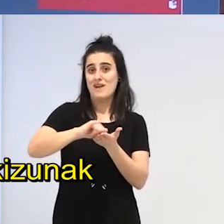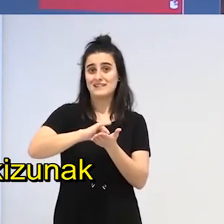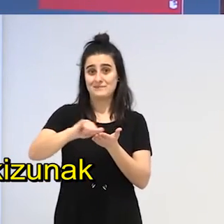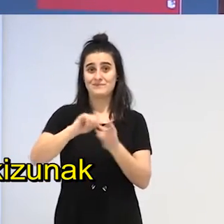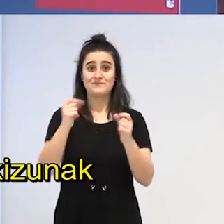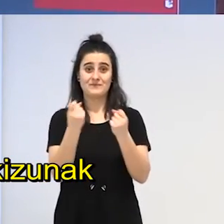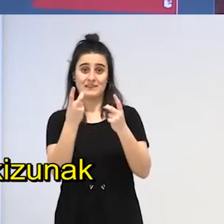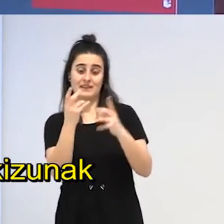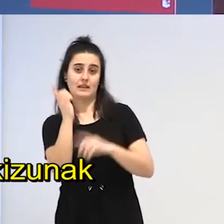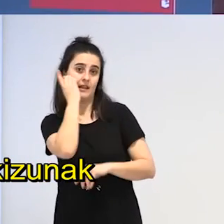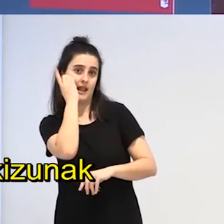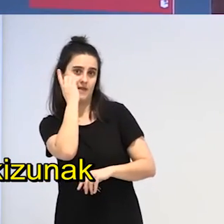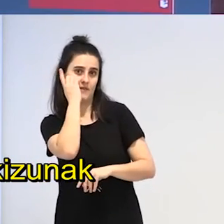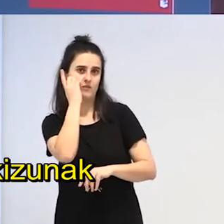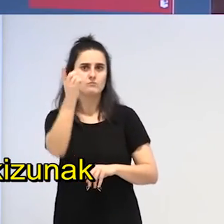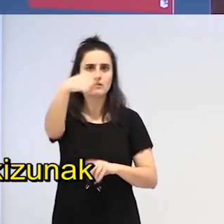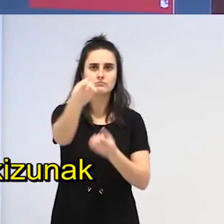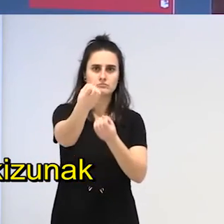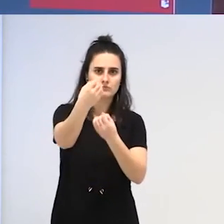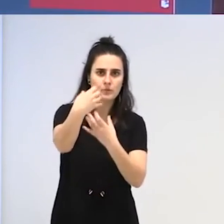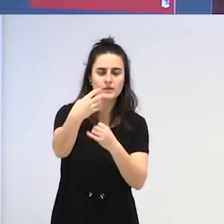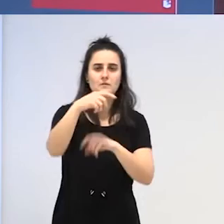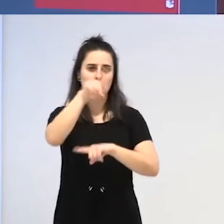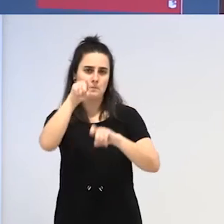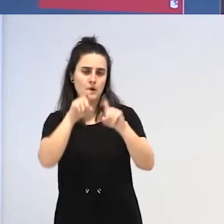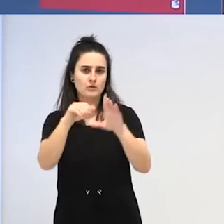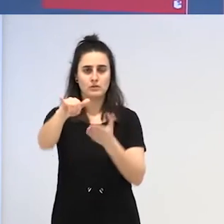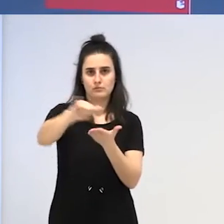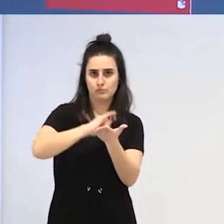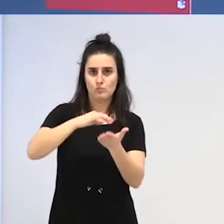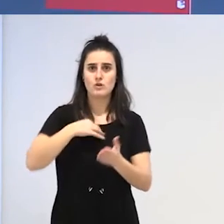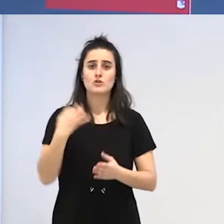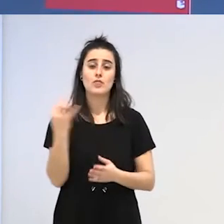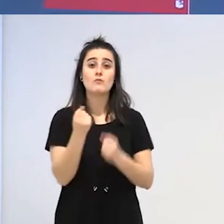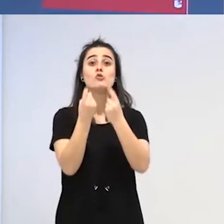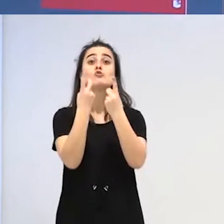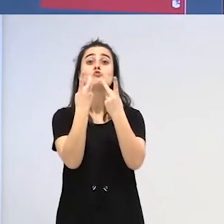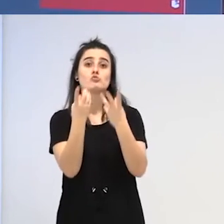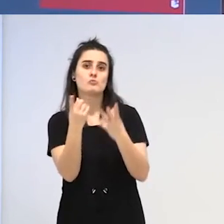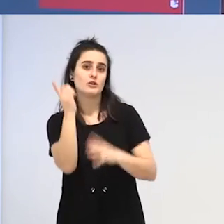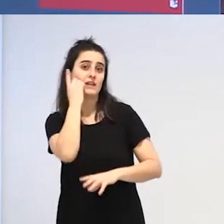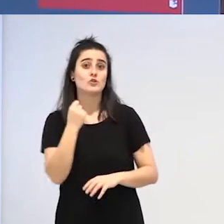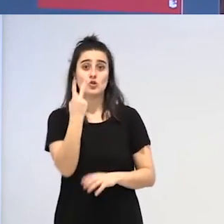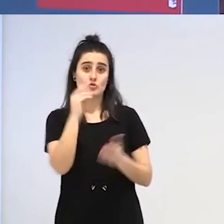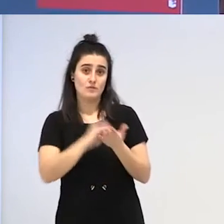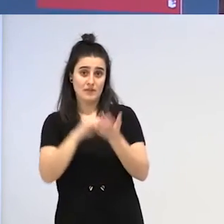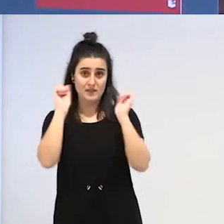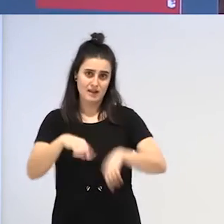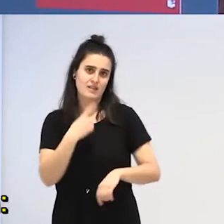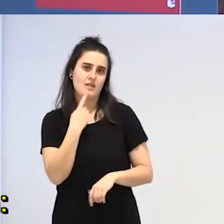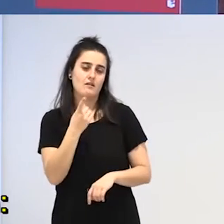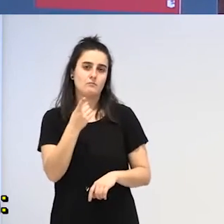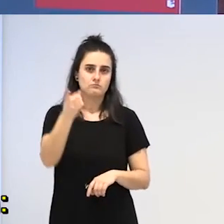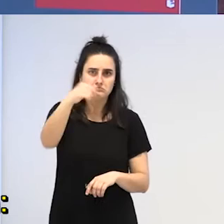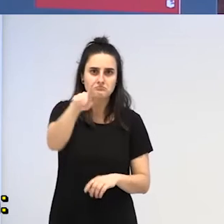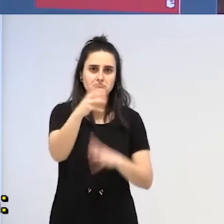bitartez beren iradokizunak edo galderak egiteko. Eman behar dut telefonoa, bi alditan irakurriko dut, ba,